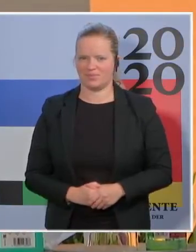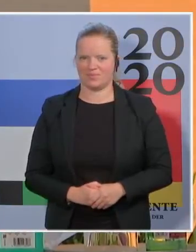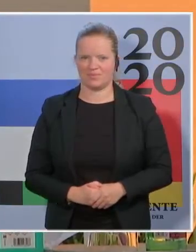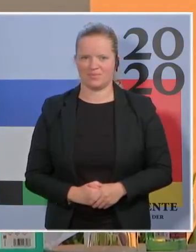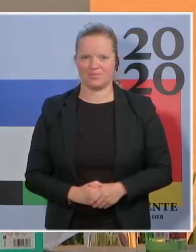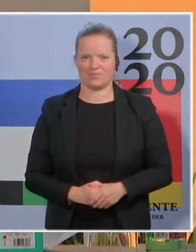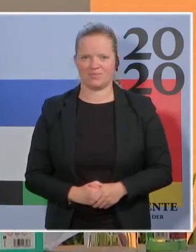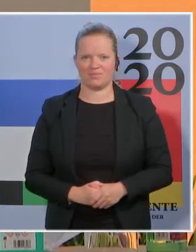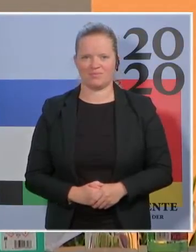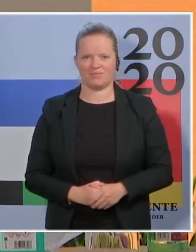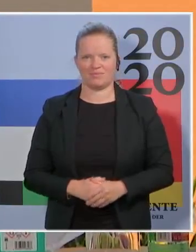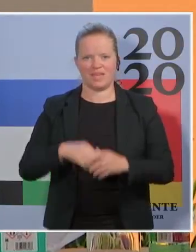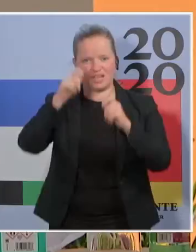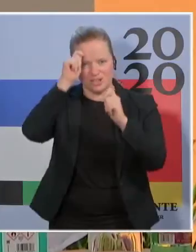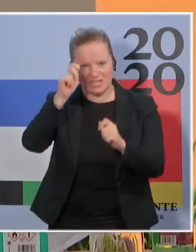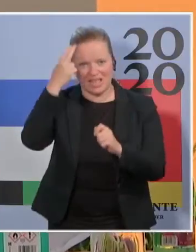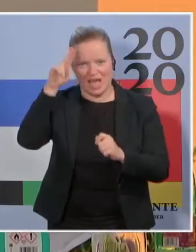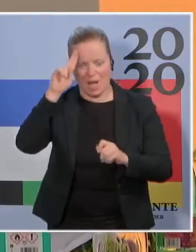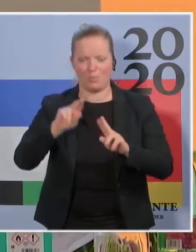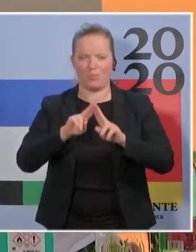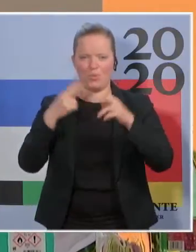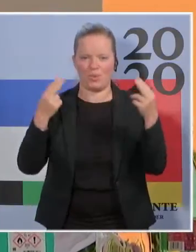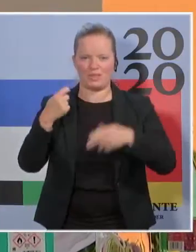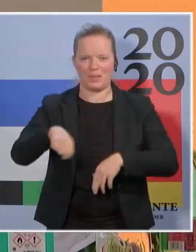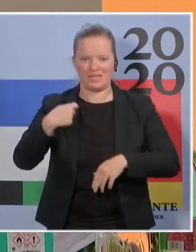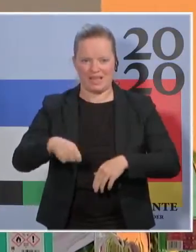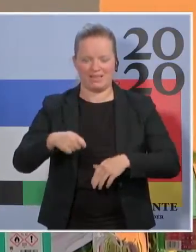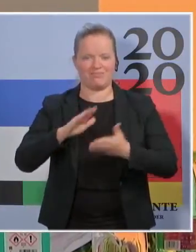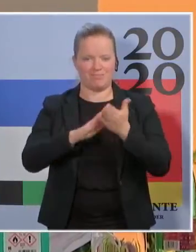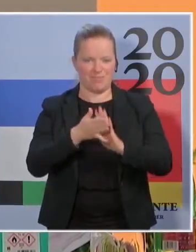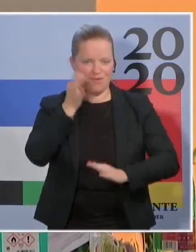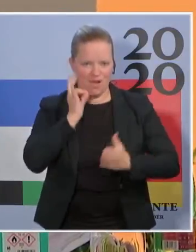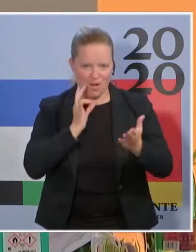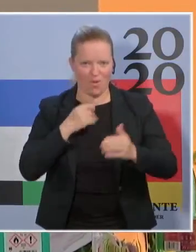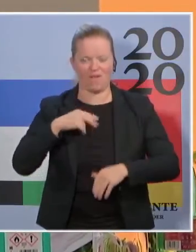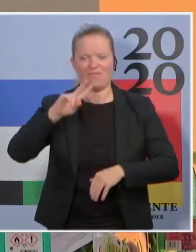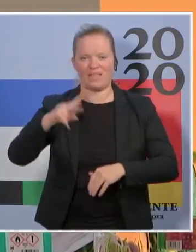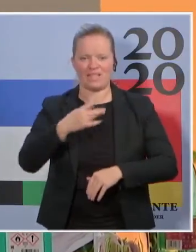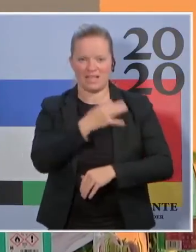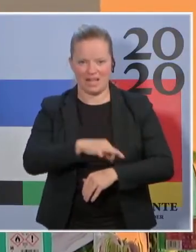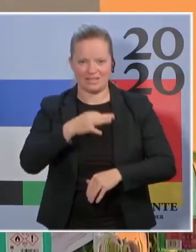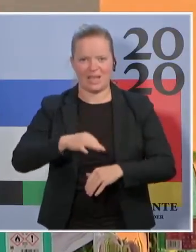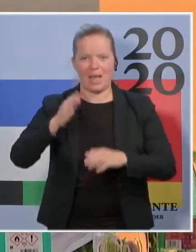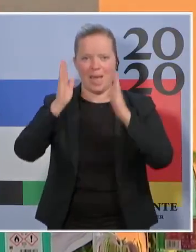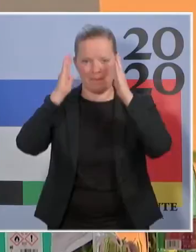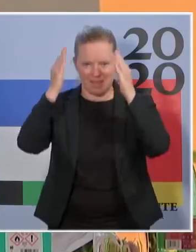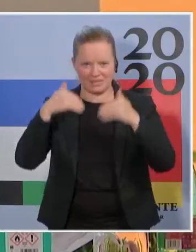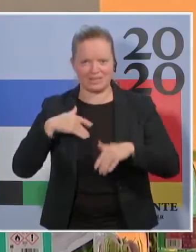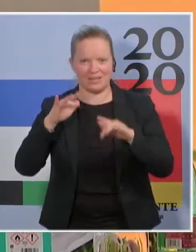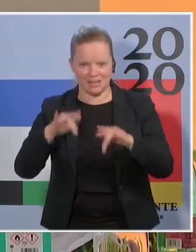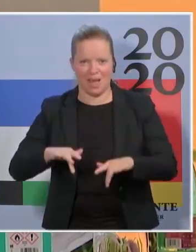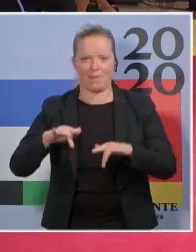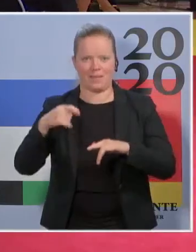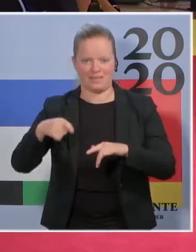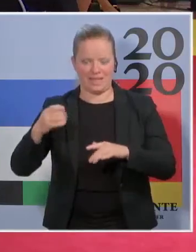Hochgeschätzter Herr Bundespräsident, sehr geehrte Frau, geschätzter Herr Vizekanzler, Eminenz, Frau Präsidentin, wir